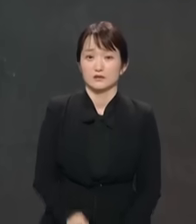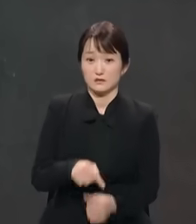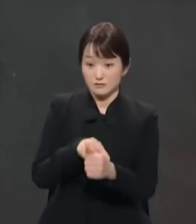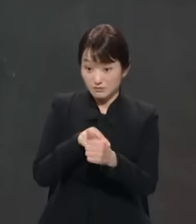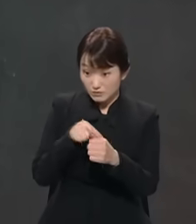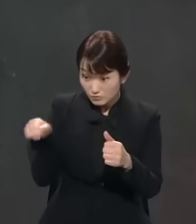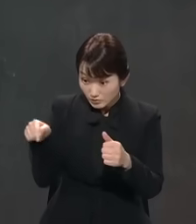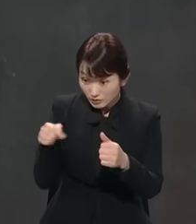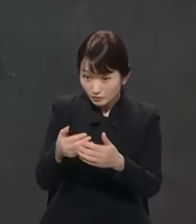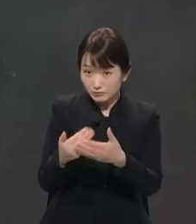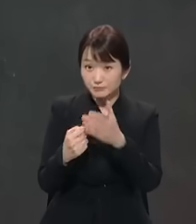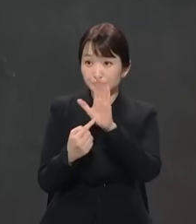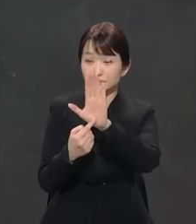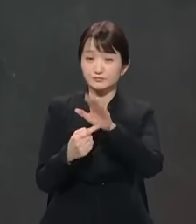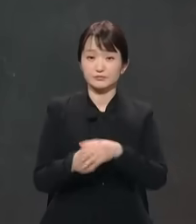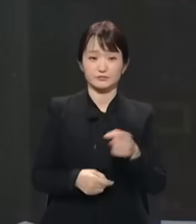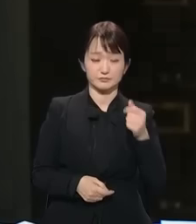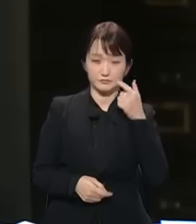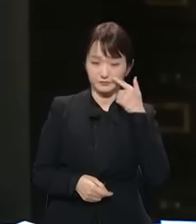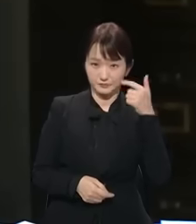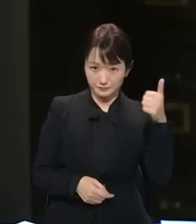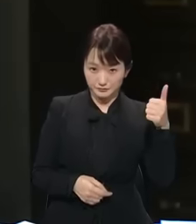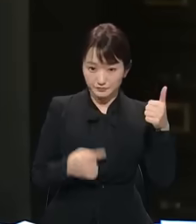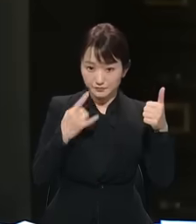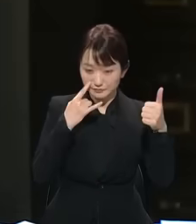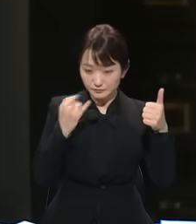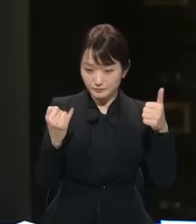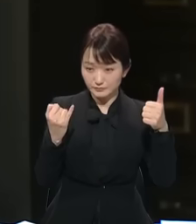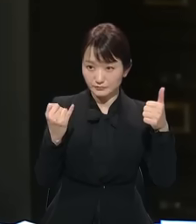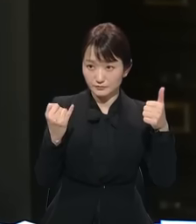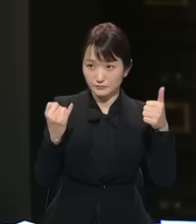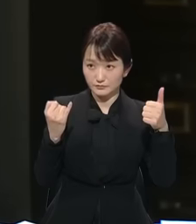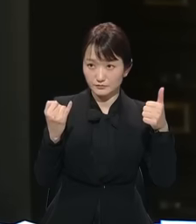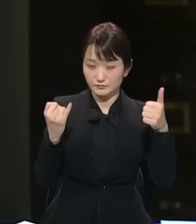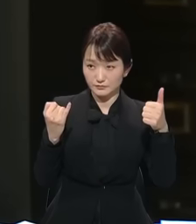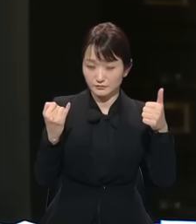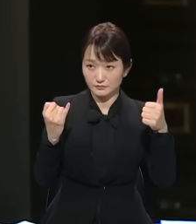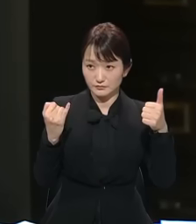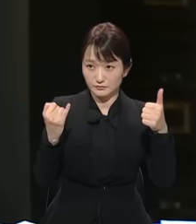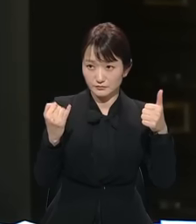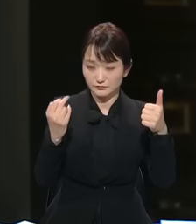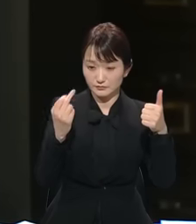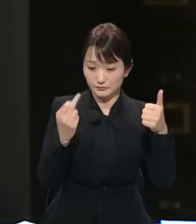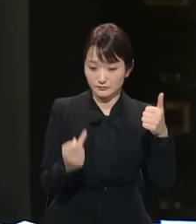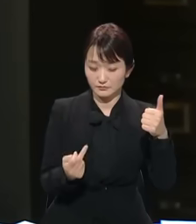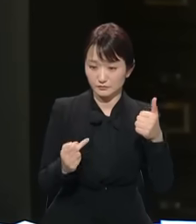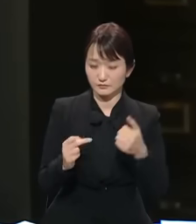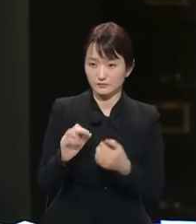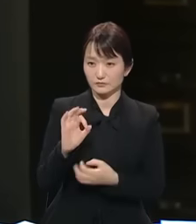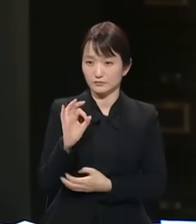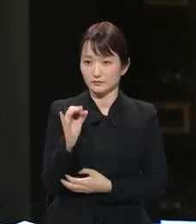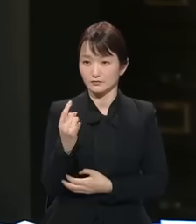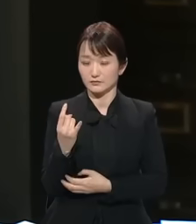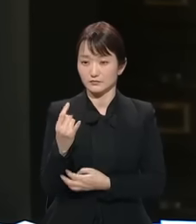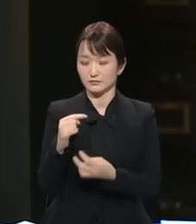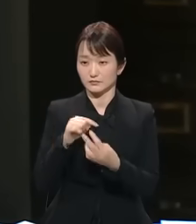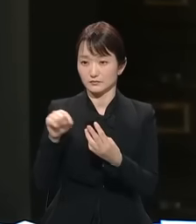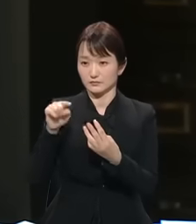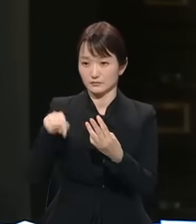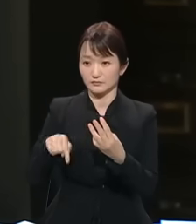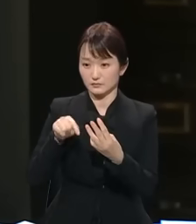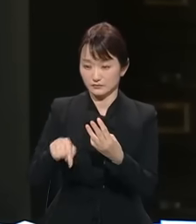살인 예고입니다. 자, 작은 아버지는 어머니의 동생 외삼촌에게 그러니까 사돈